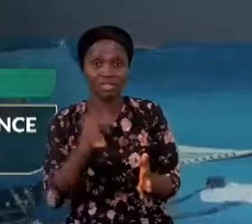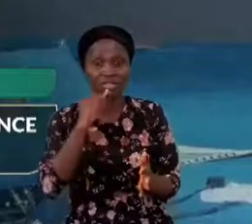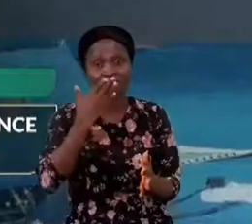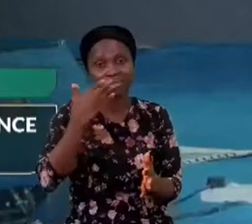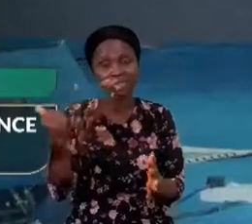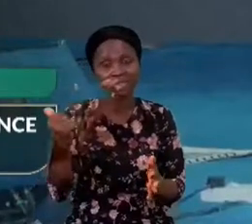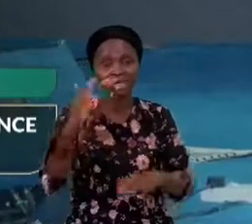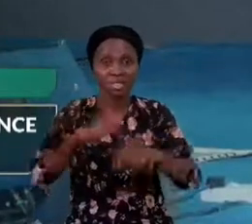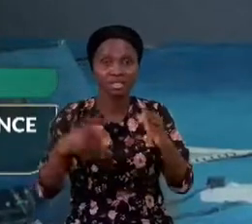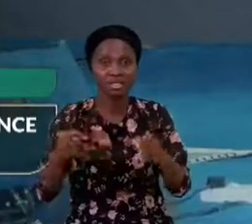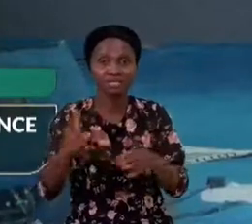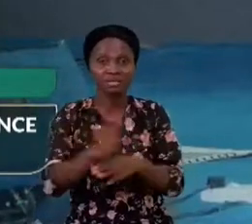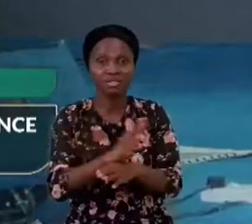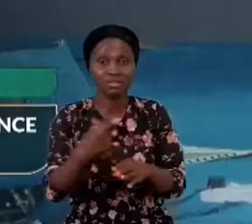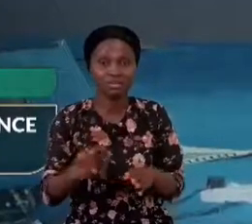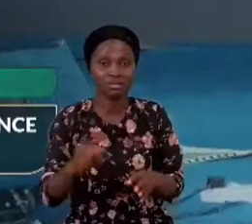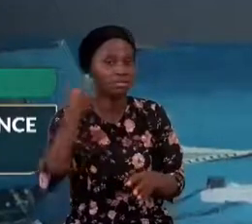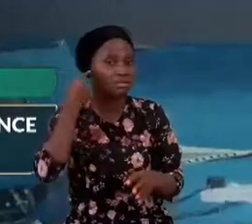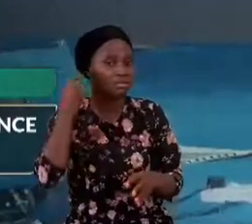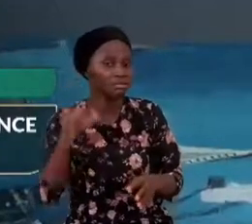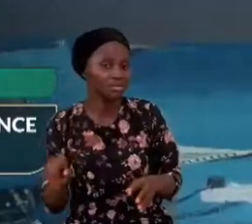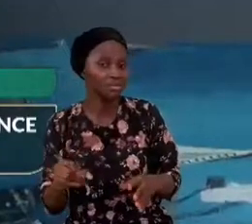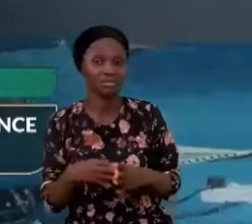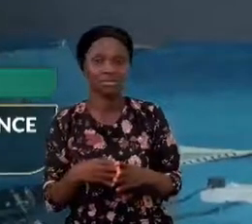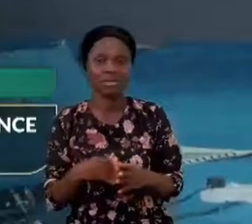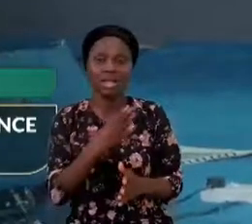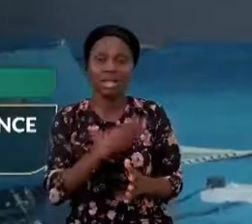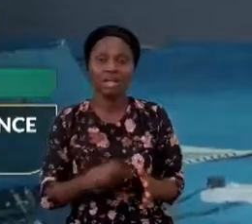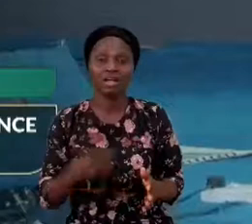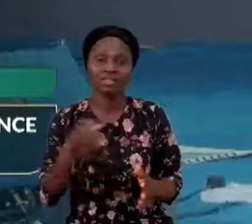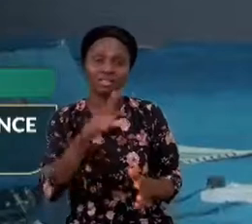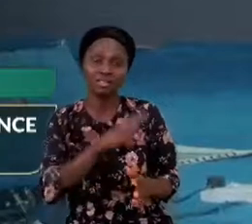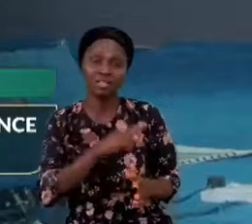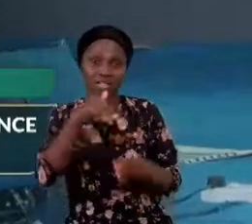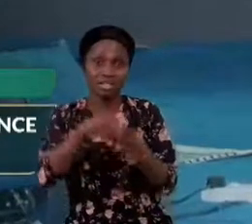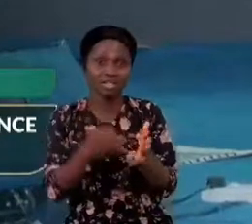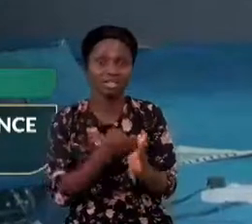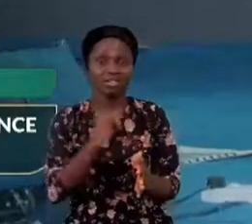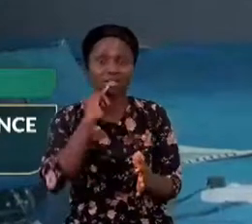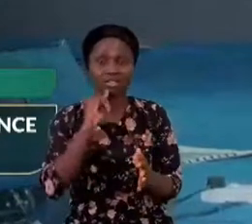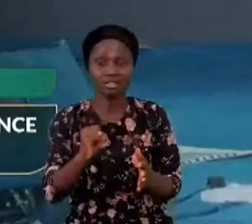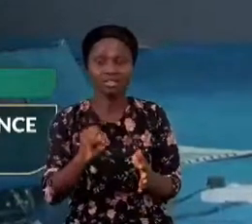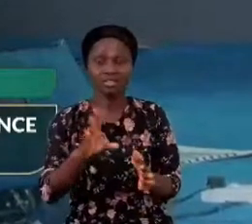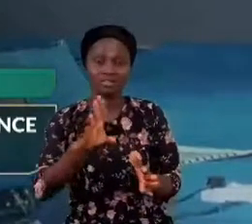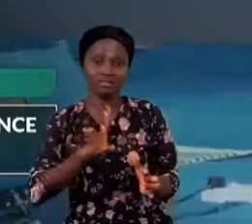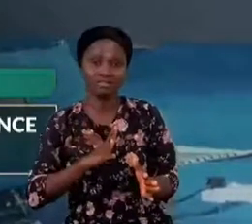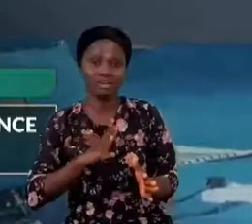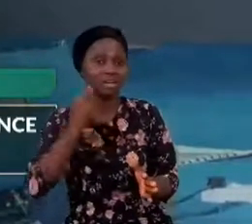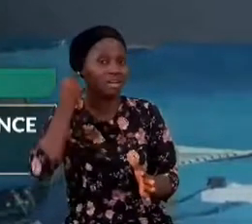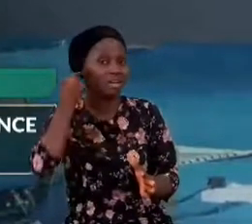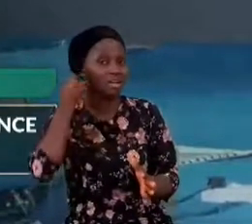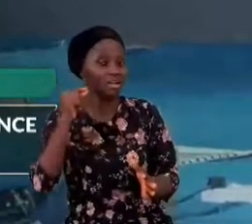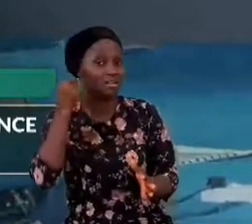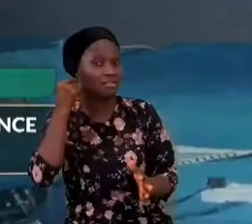tire vaut mieux que l'or. Vous voyez, les hommes d'affaires persévèrent. Vous voyez, ceux-là qui